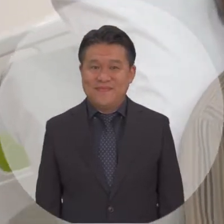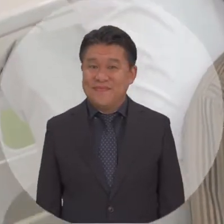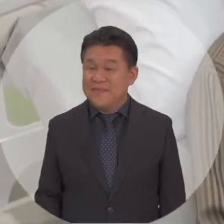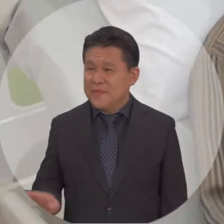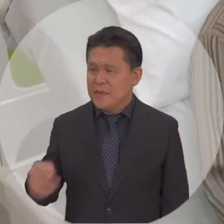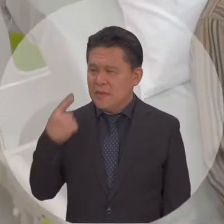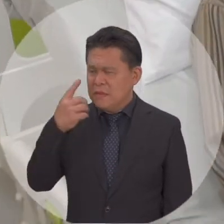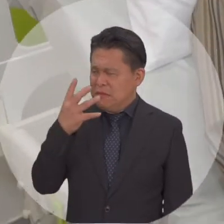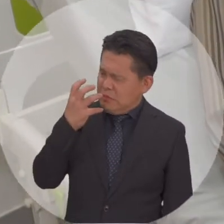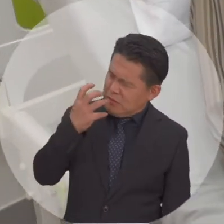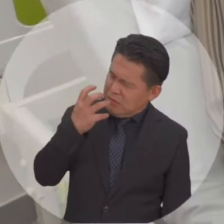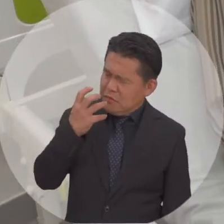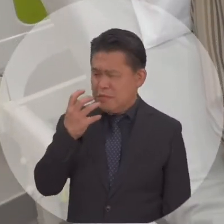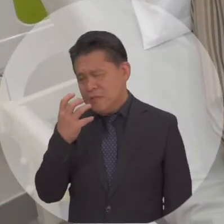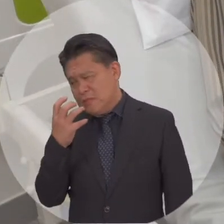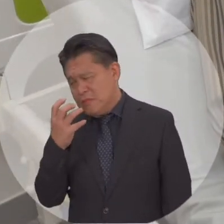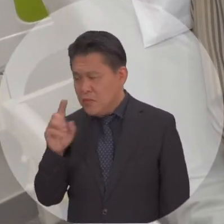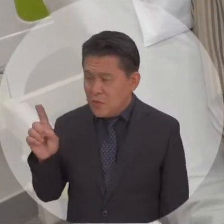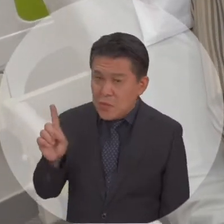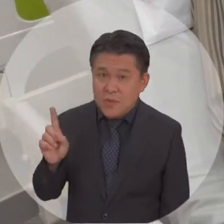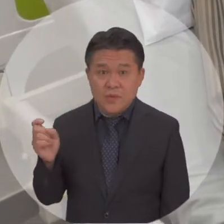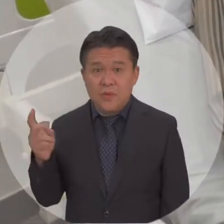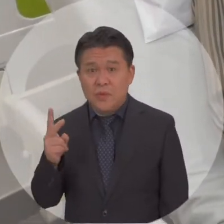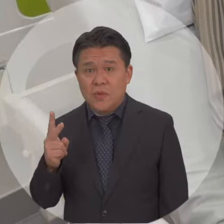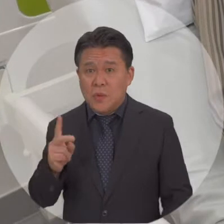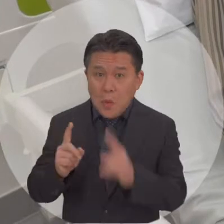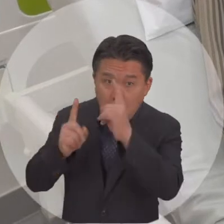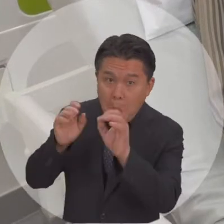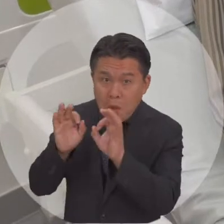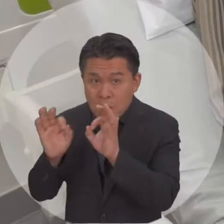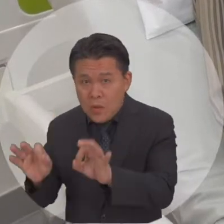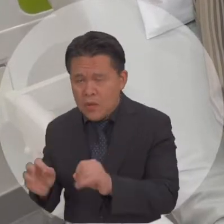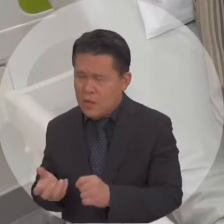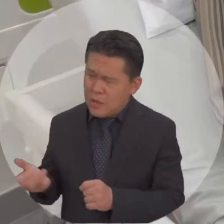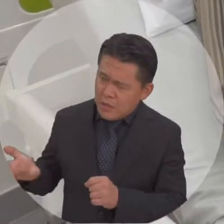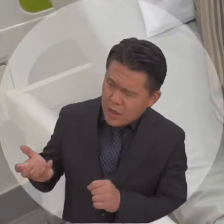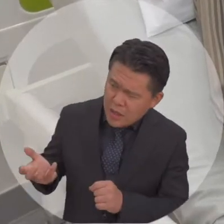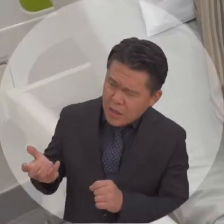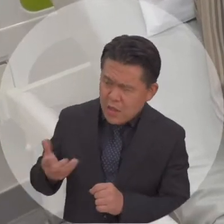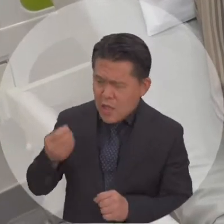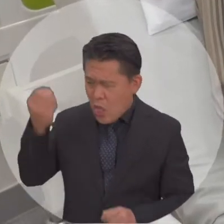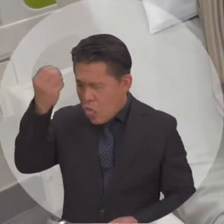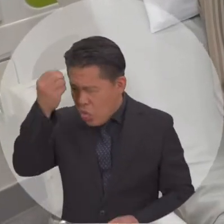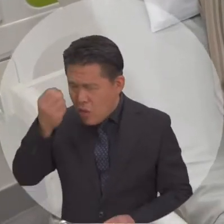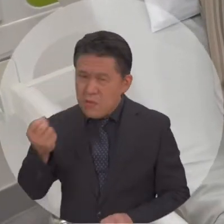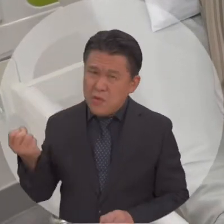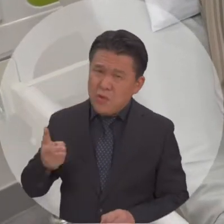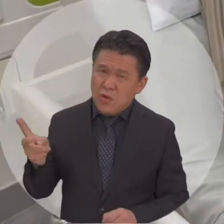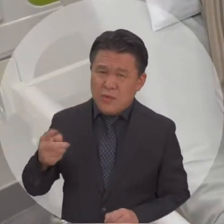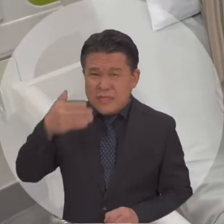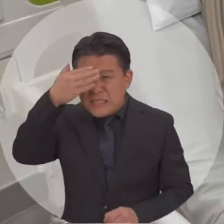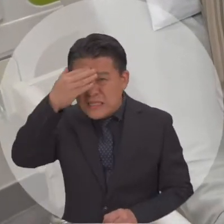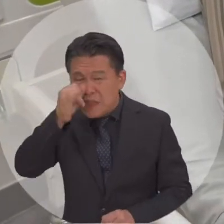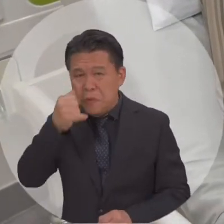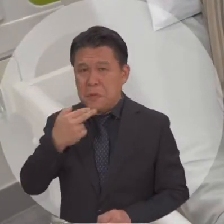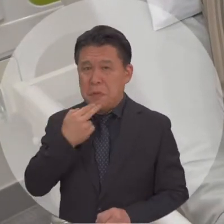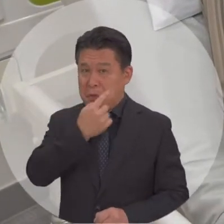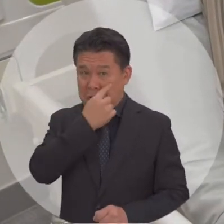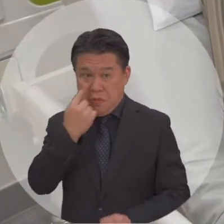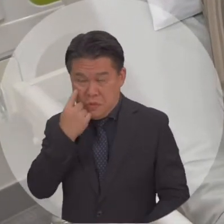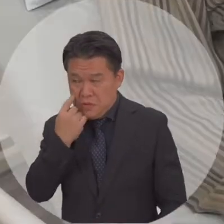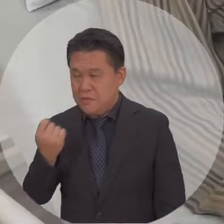대상자가 얼굴을 찡그리고 있진 않은지 얼굴표정을 살피고 통증이 나 어지러움 10 등을 느끼지는 않는지